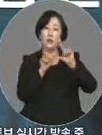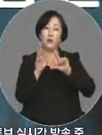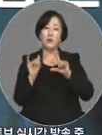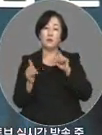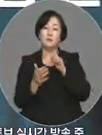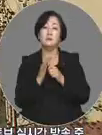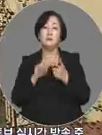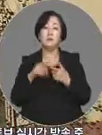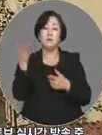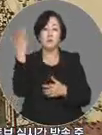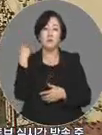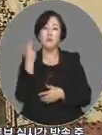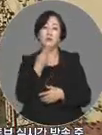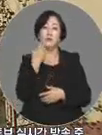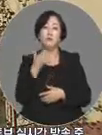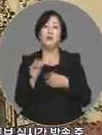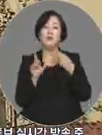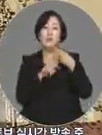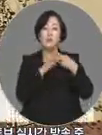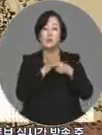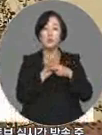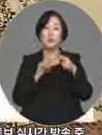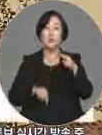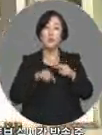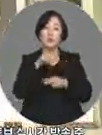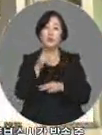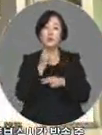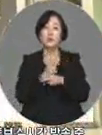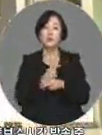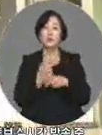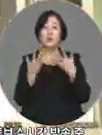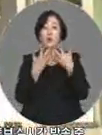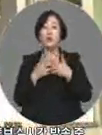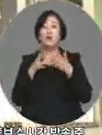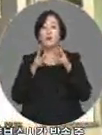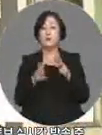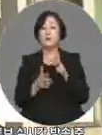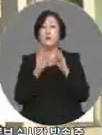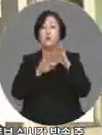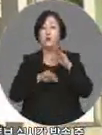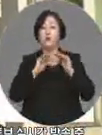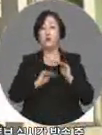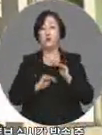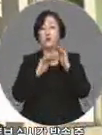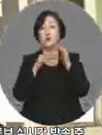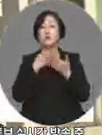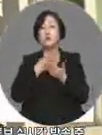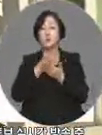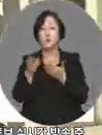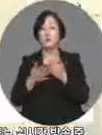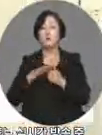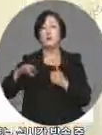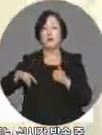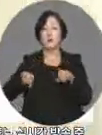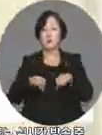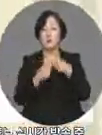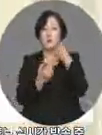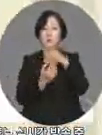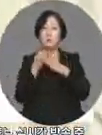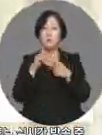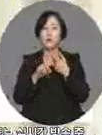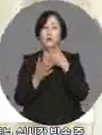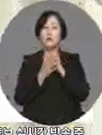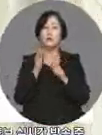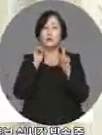a씨는 2018년 2월 외출을 하다 얼어붙은 아파트 공용계단에서 미끄러져 갈비뼈 골절과 골반